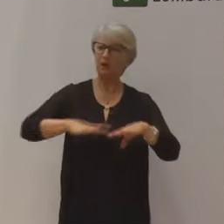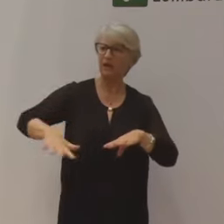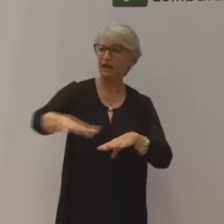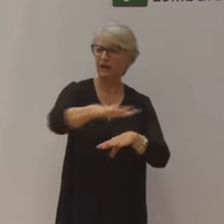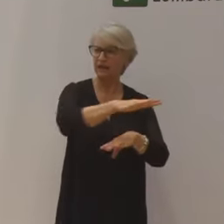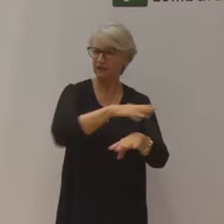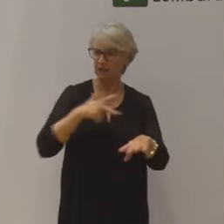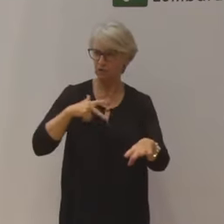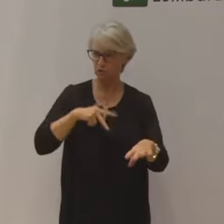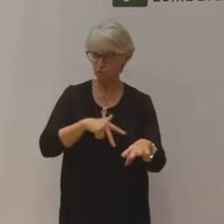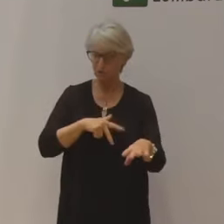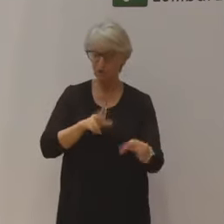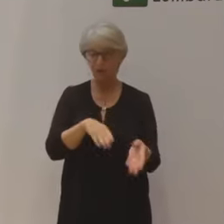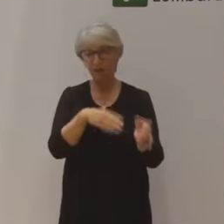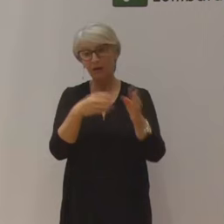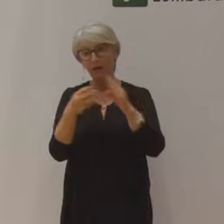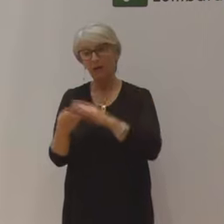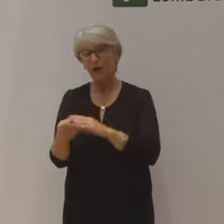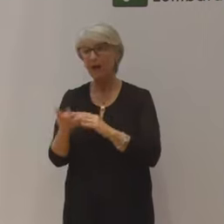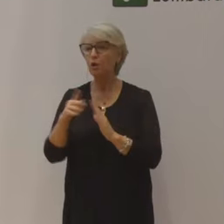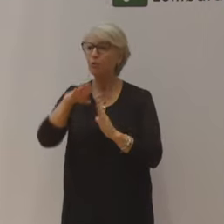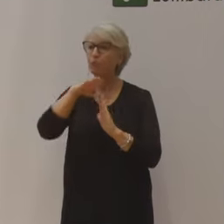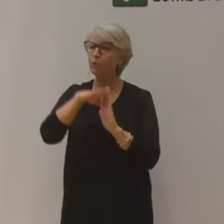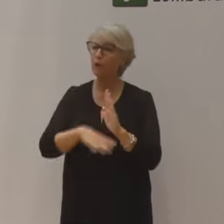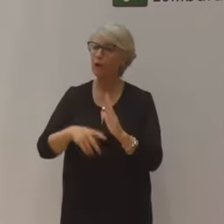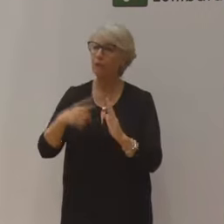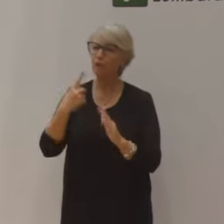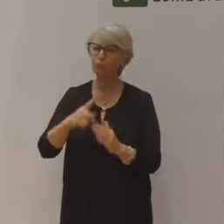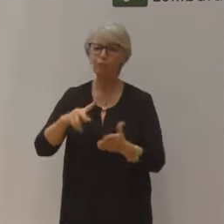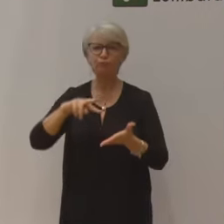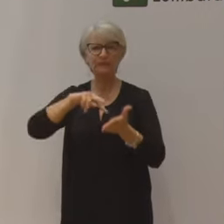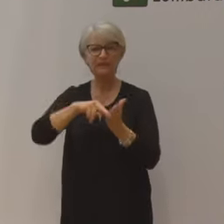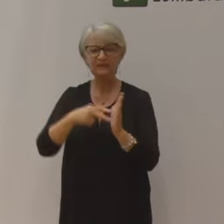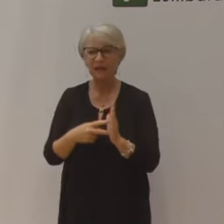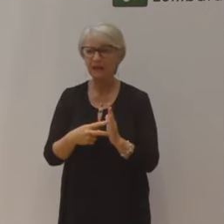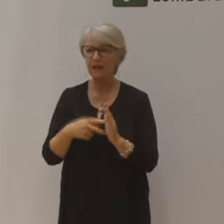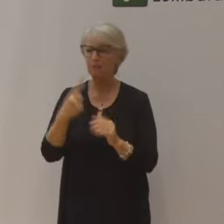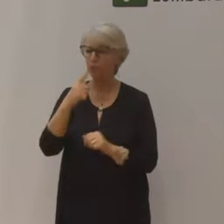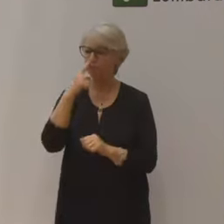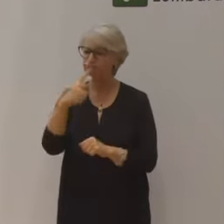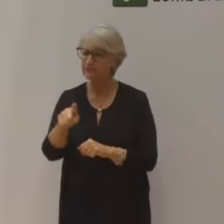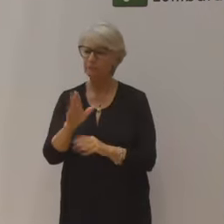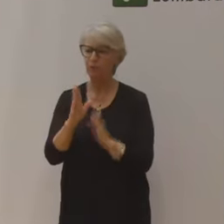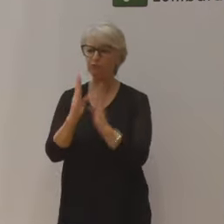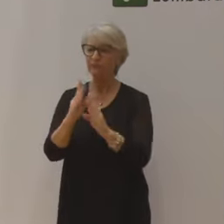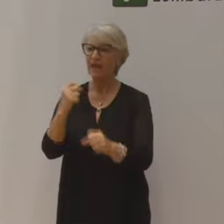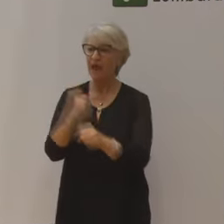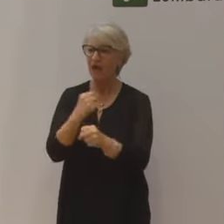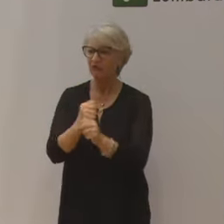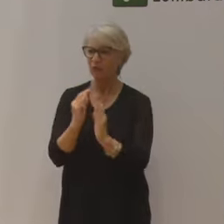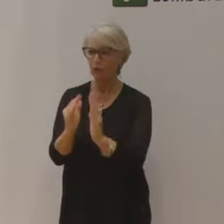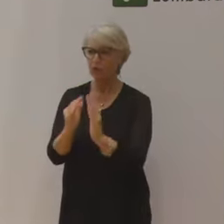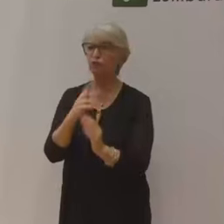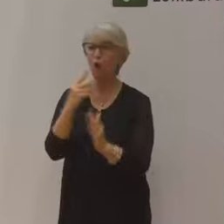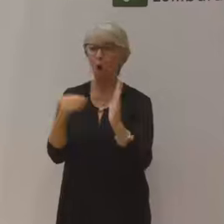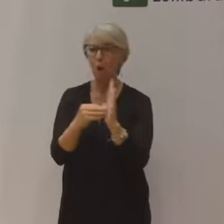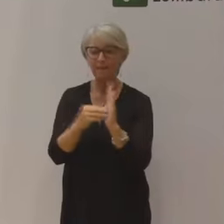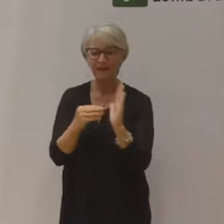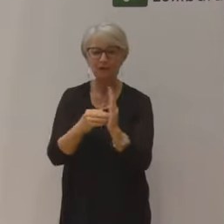appartenenza. Dall'altro invece un programma più di formazione tecnica, più per gli addetti ai lavori, che riguardano in particolare gli